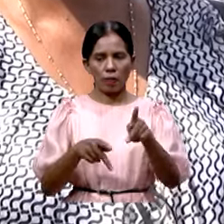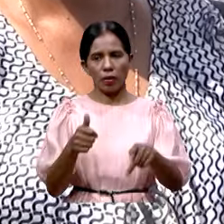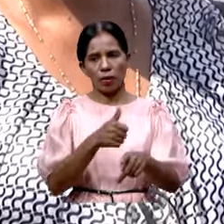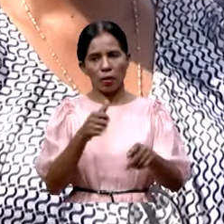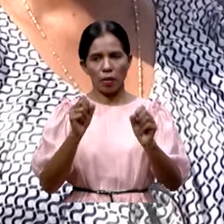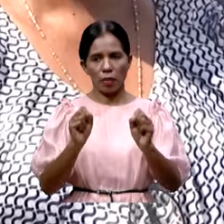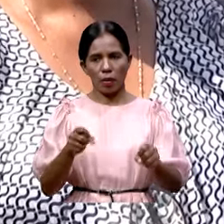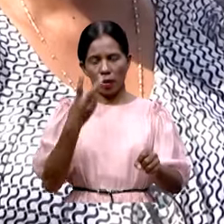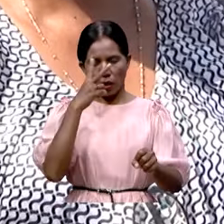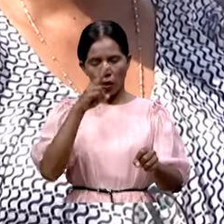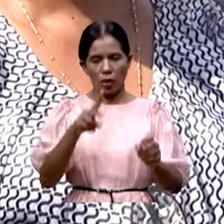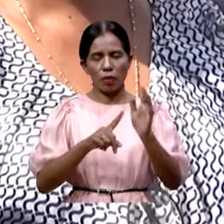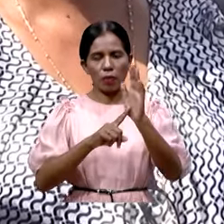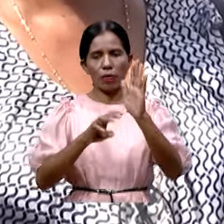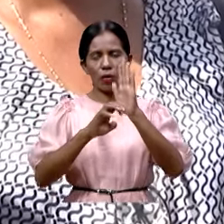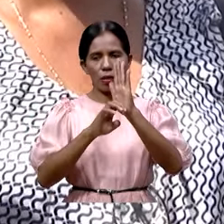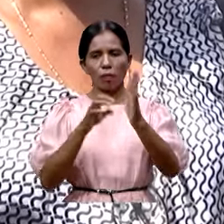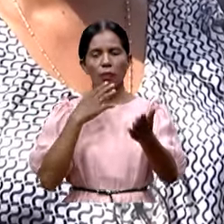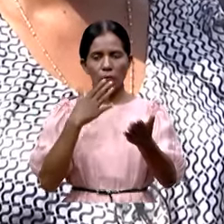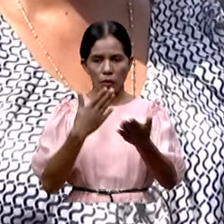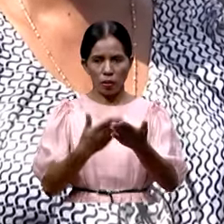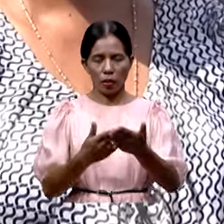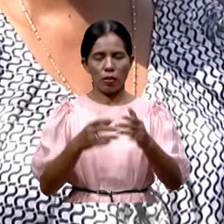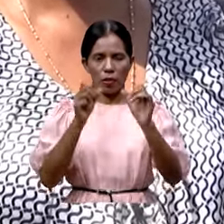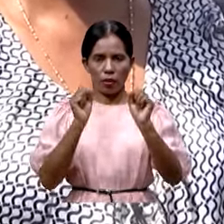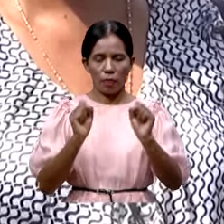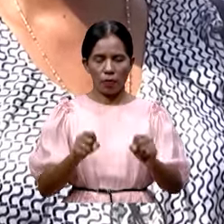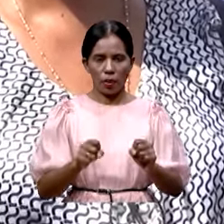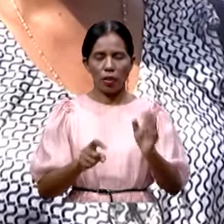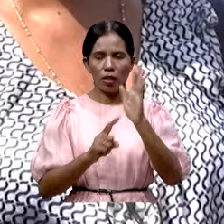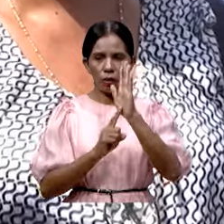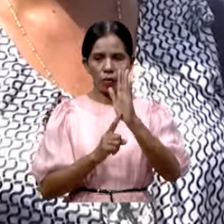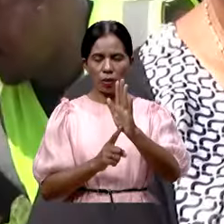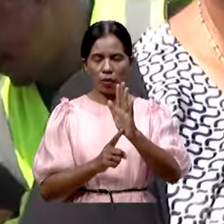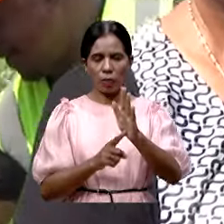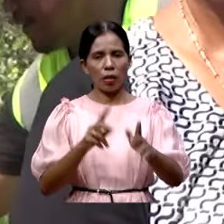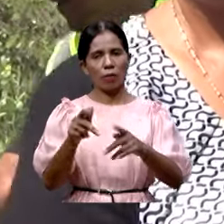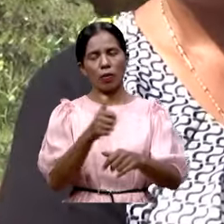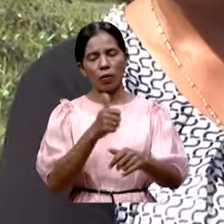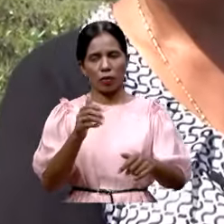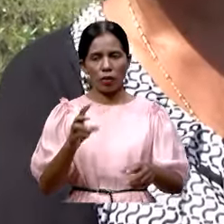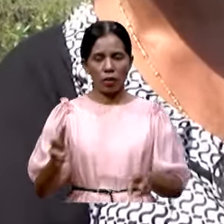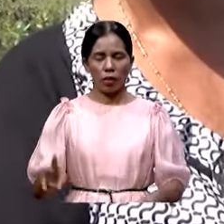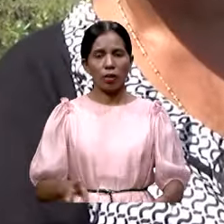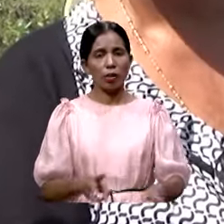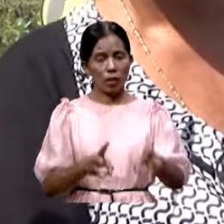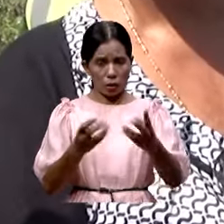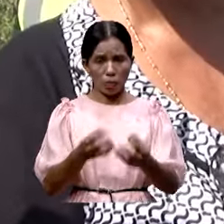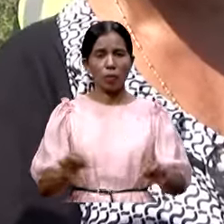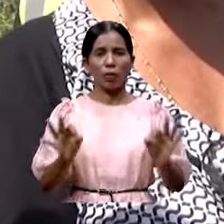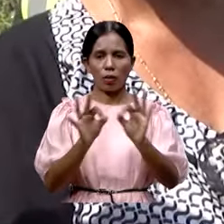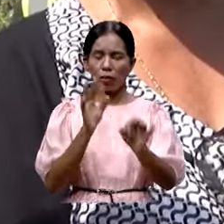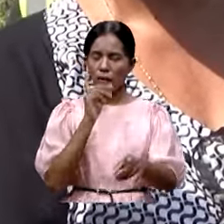bele area ne san esempio di agire para bele a tutto va sir se se lo strada ne importante deves